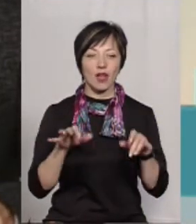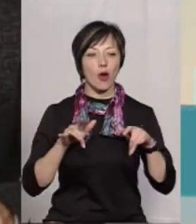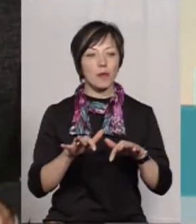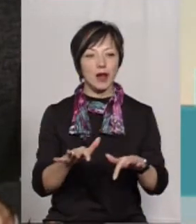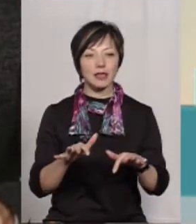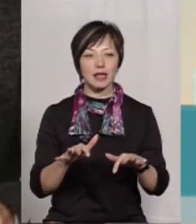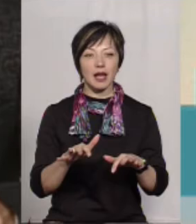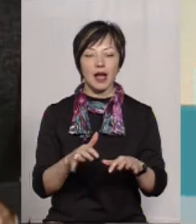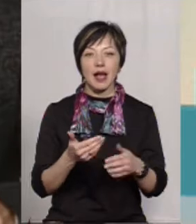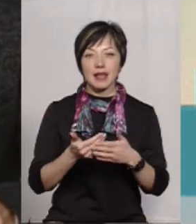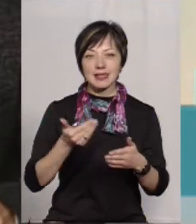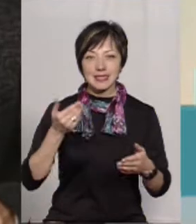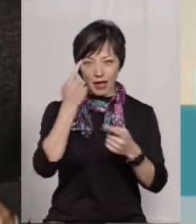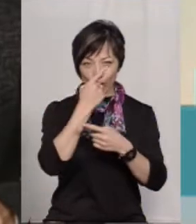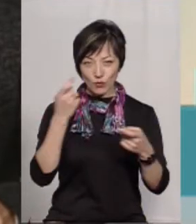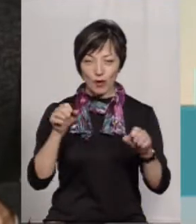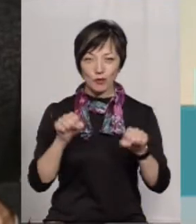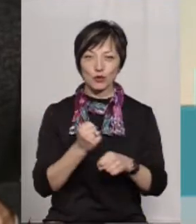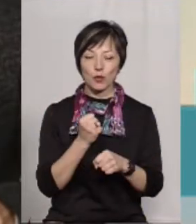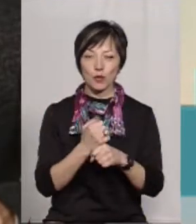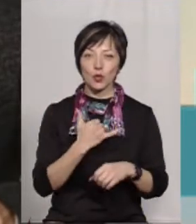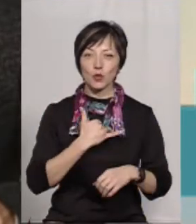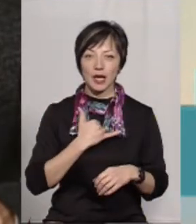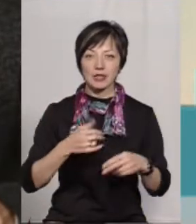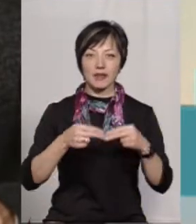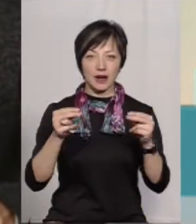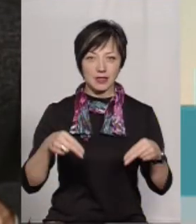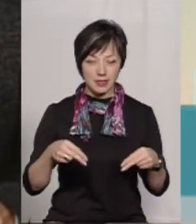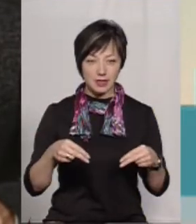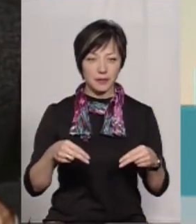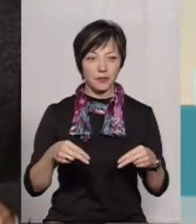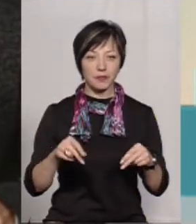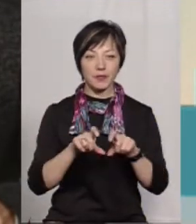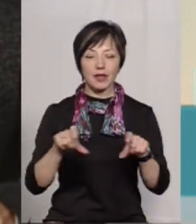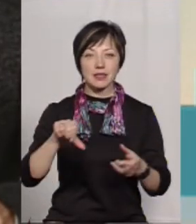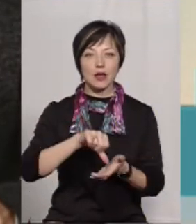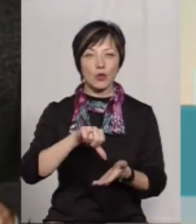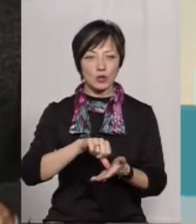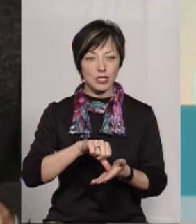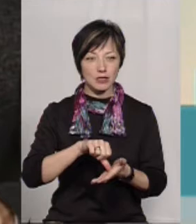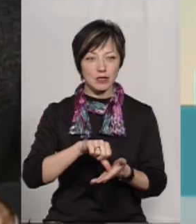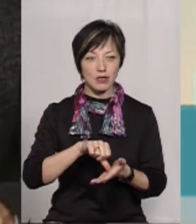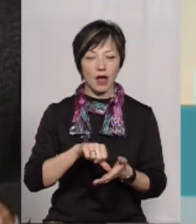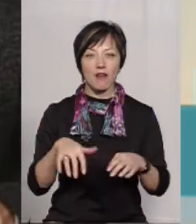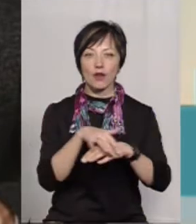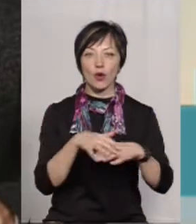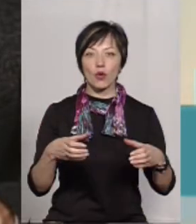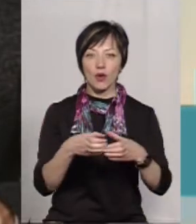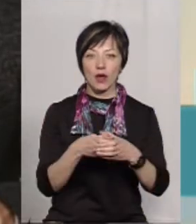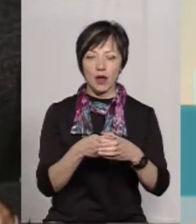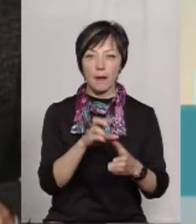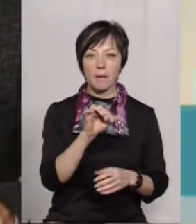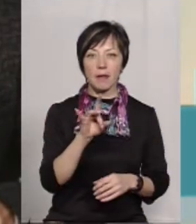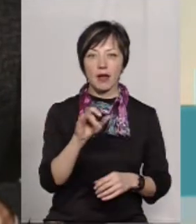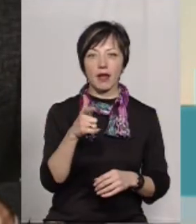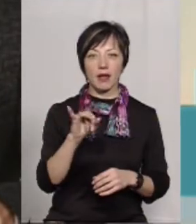обряд заручини, анонсували, що це можливо зробити у нас в Драці, за участю фольклорного гурту